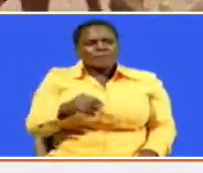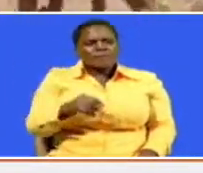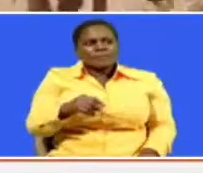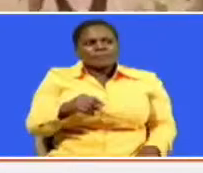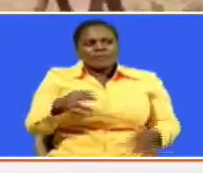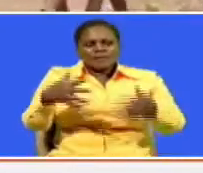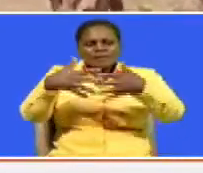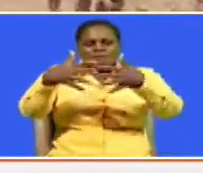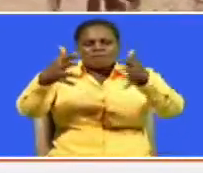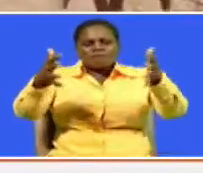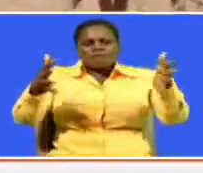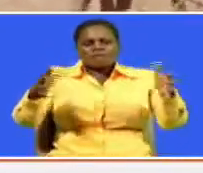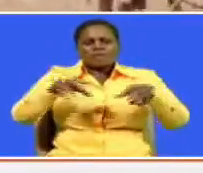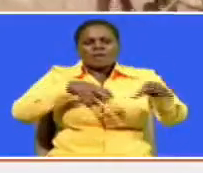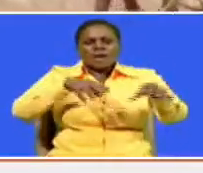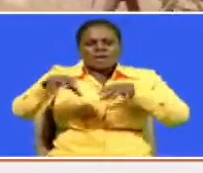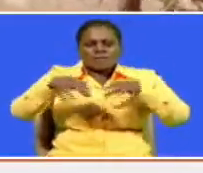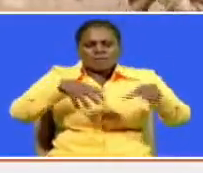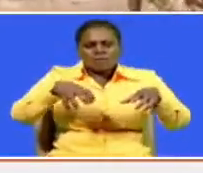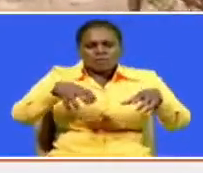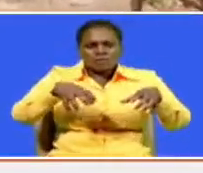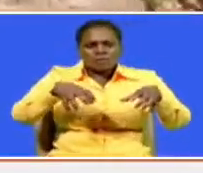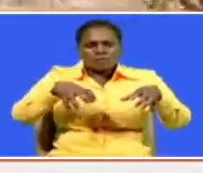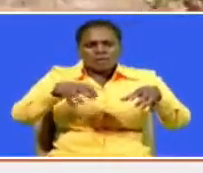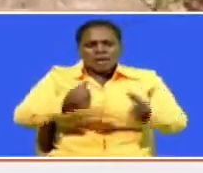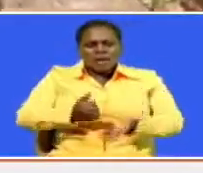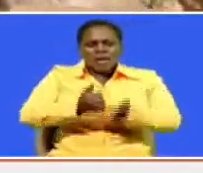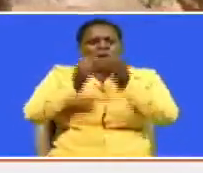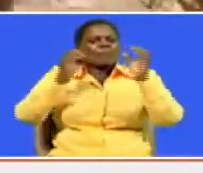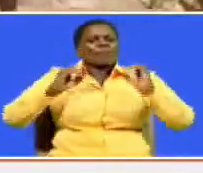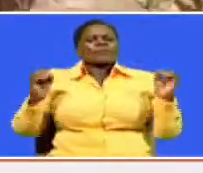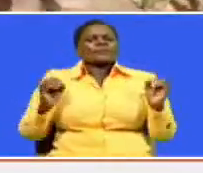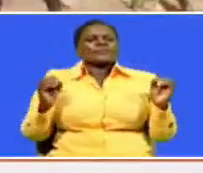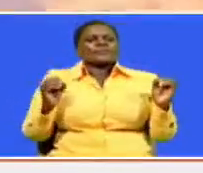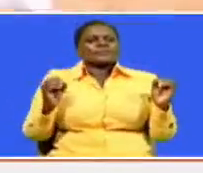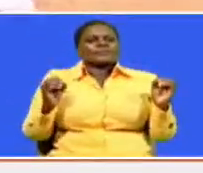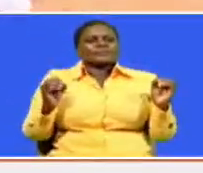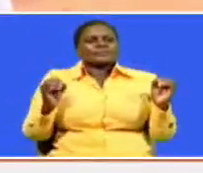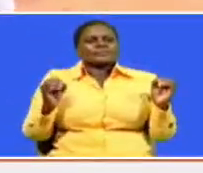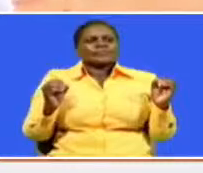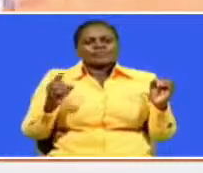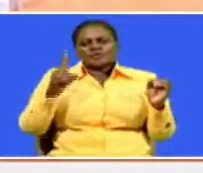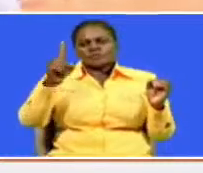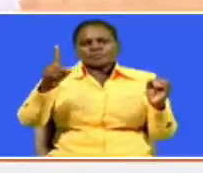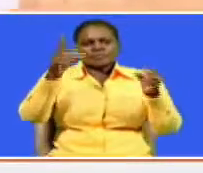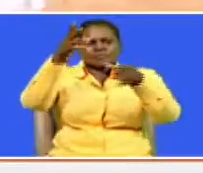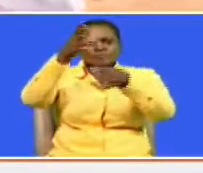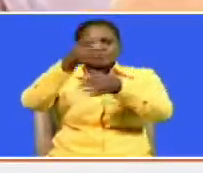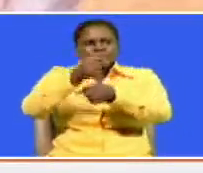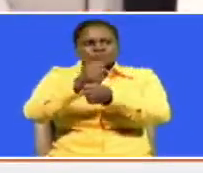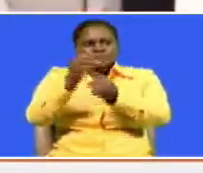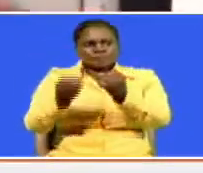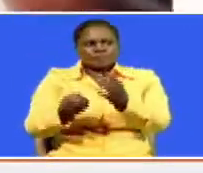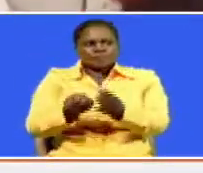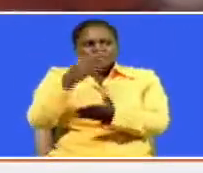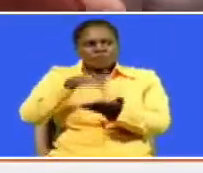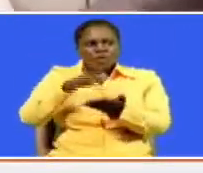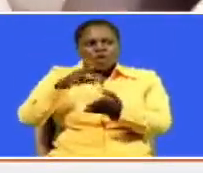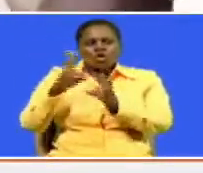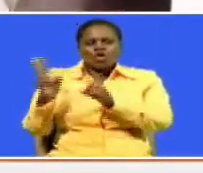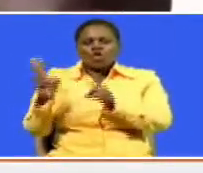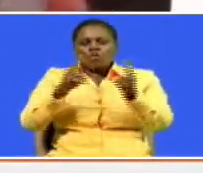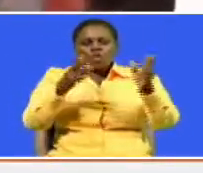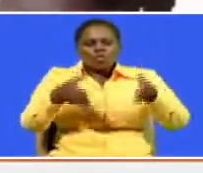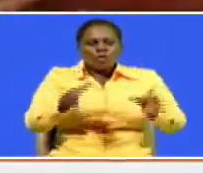of fencing in the animals in the park has not been up to task. This has led to one organization coming up with a more natural way